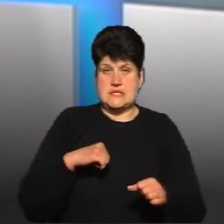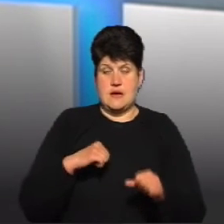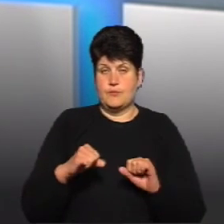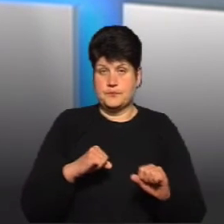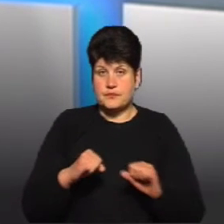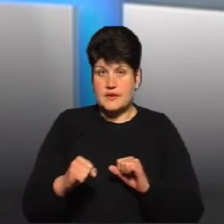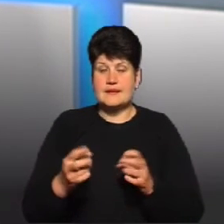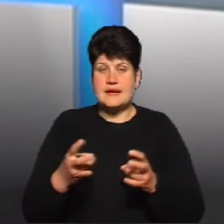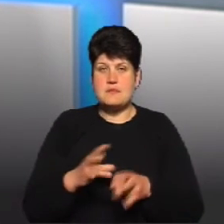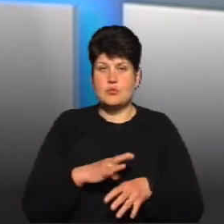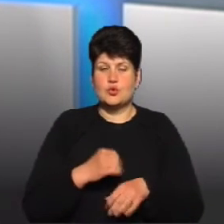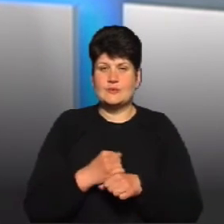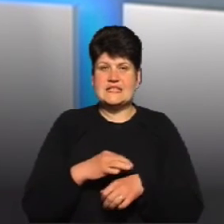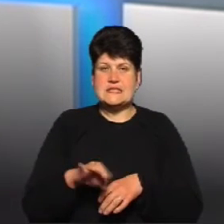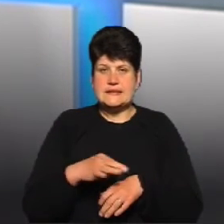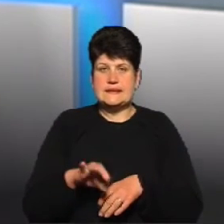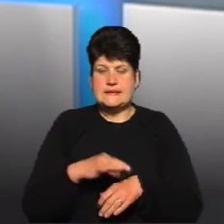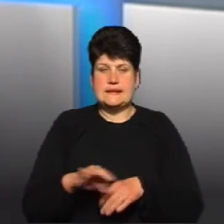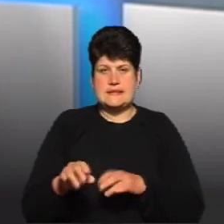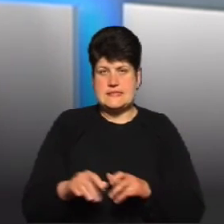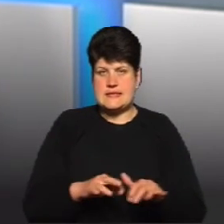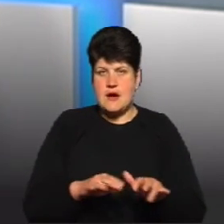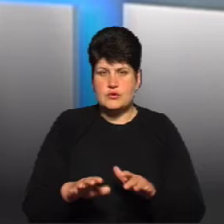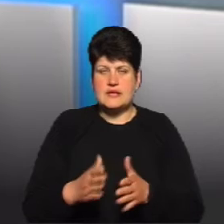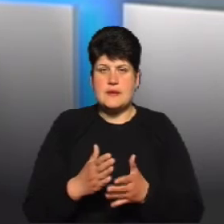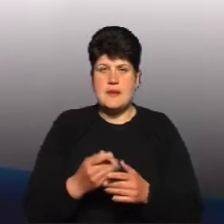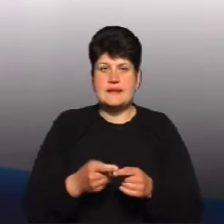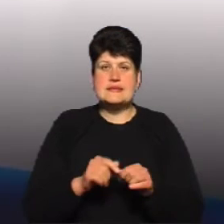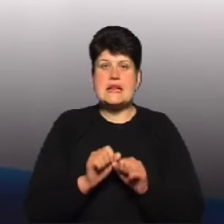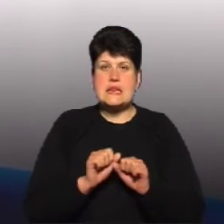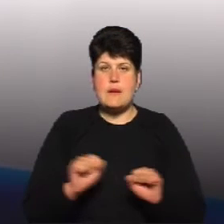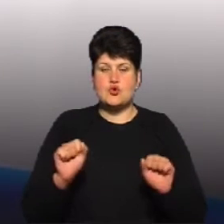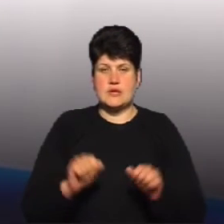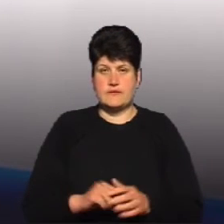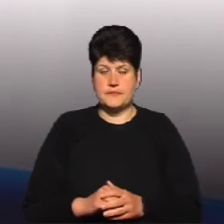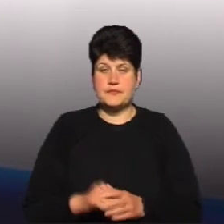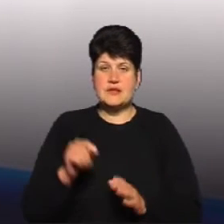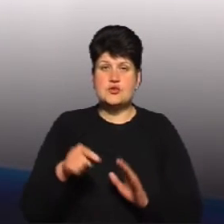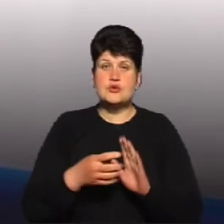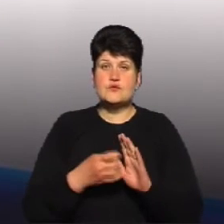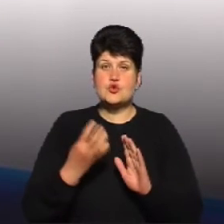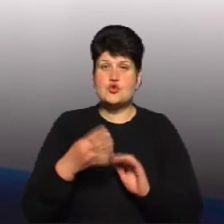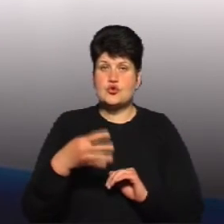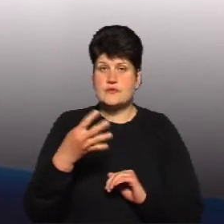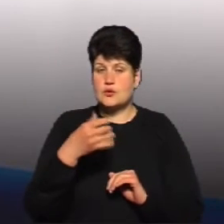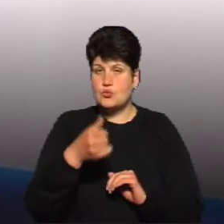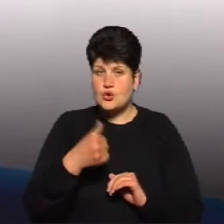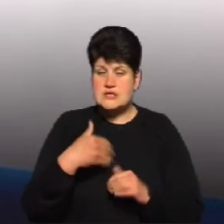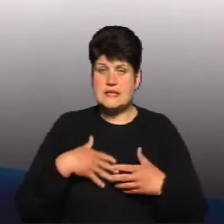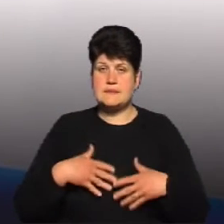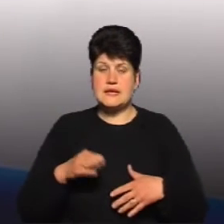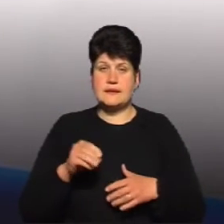репресивні заходи, які мали це унеможливити. В 1944 році кримських татар звинувачили в